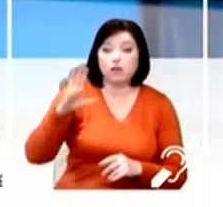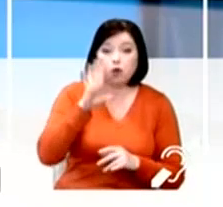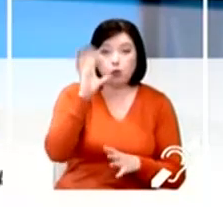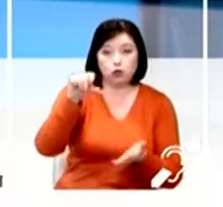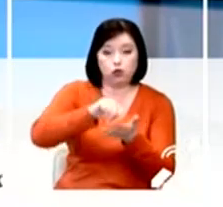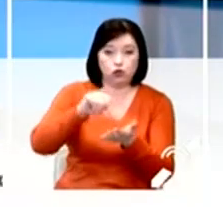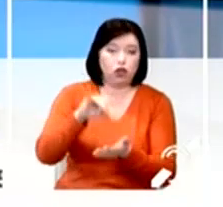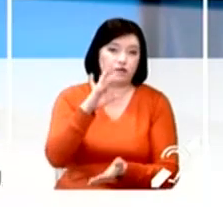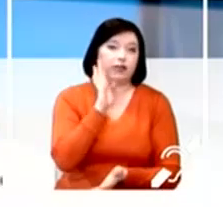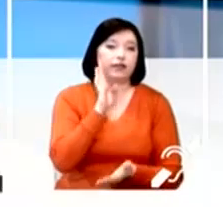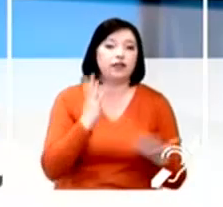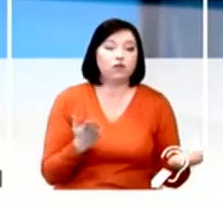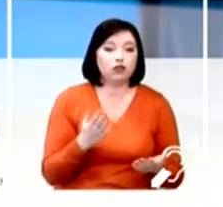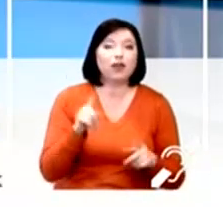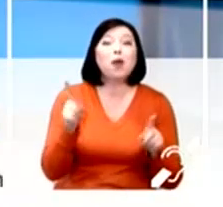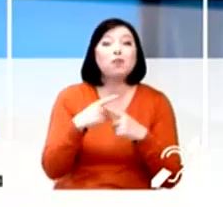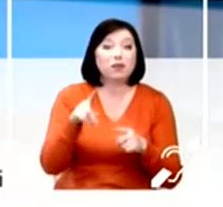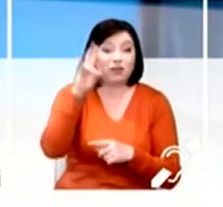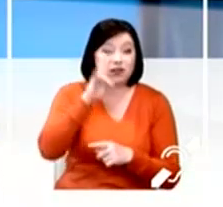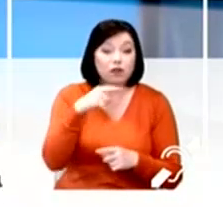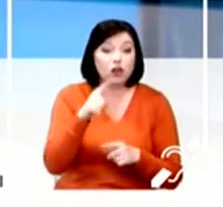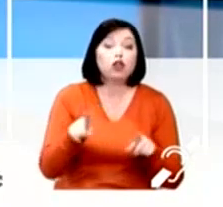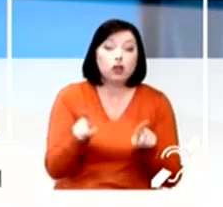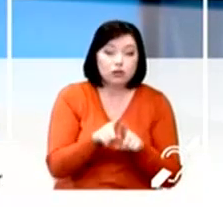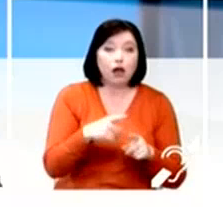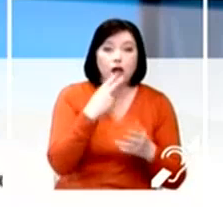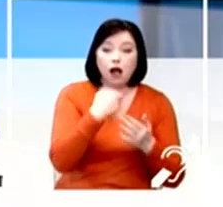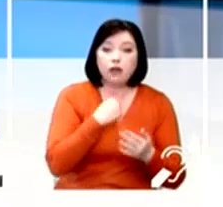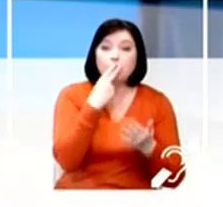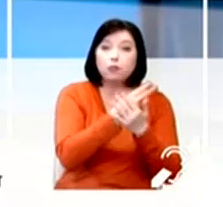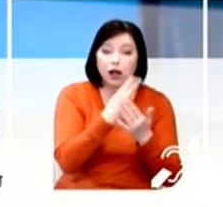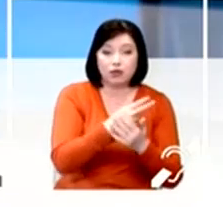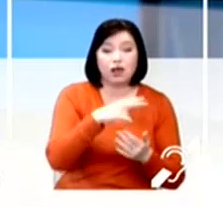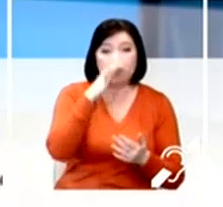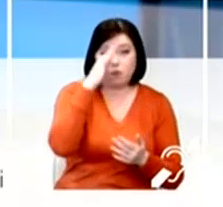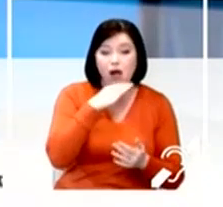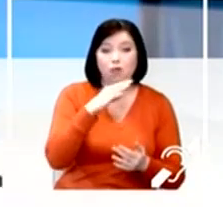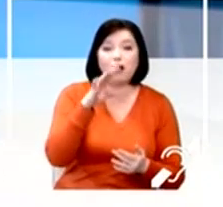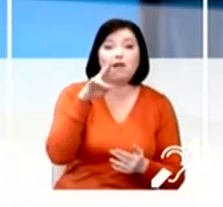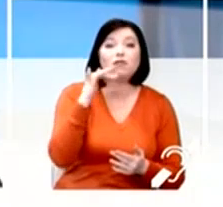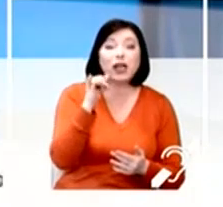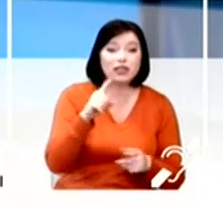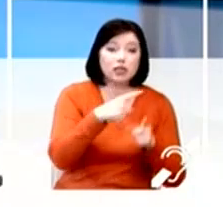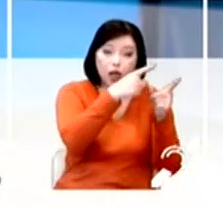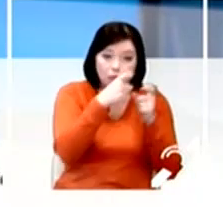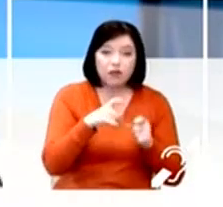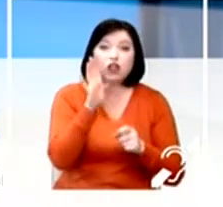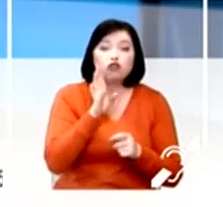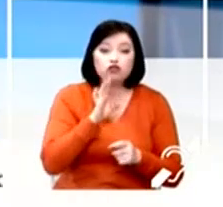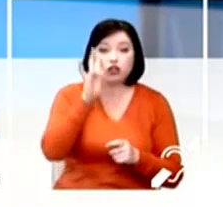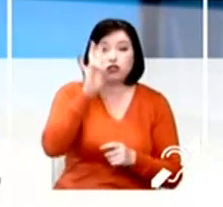parte și fete. Clericii spun că urmează astfel îndemnul Papei Francisc de a integra femeile în Biserica